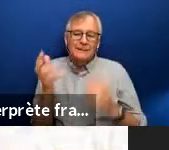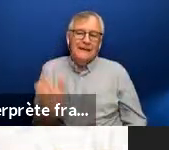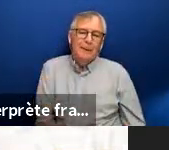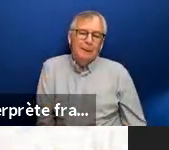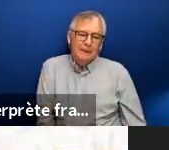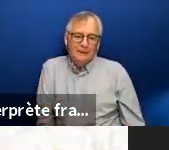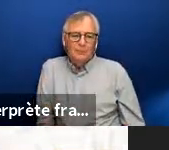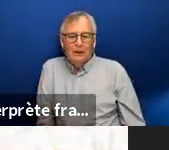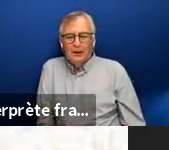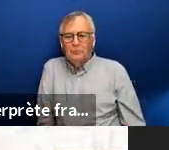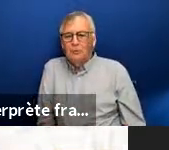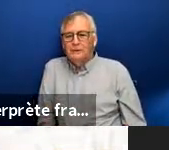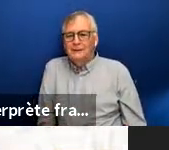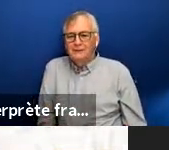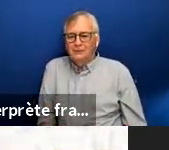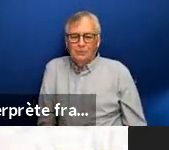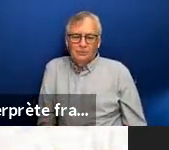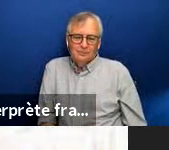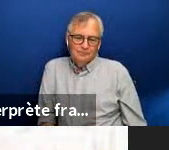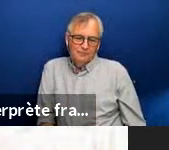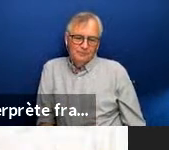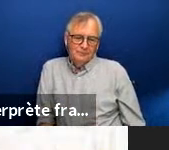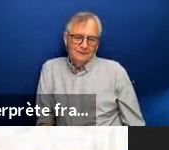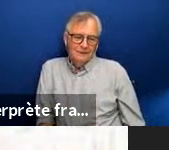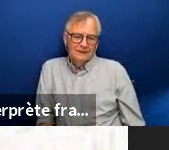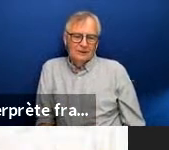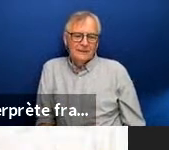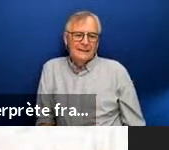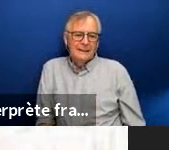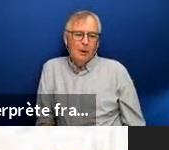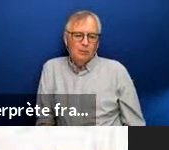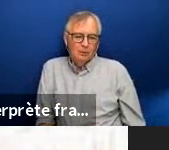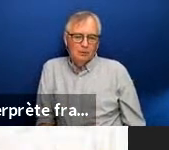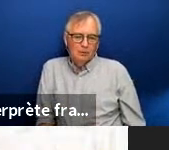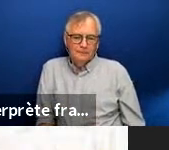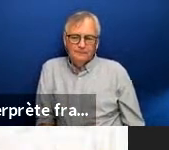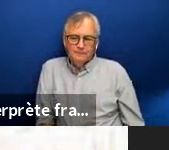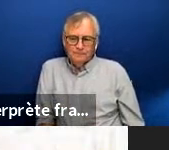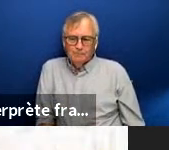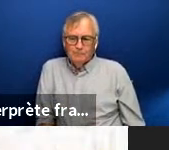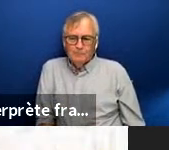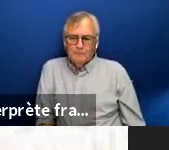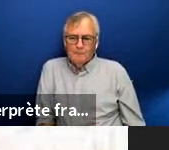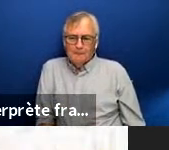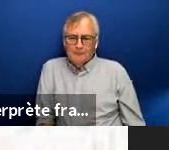valeur aussi importante pour la communauté des sourds. C'est ce que ça démontre.